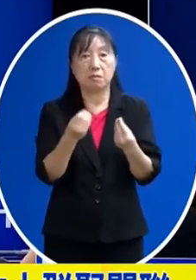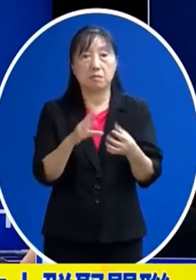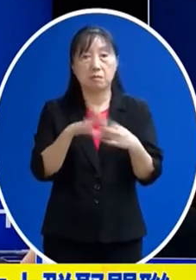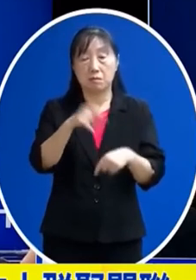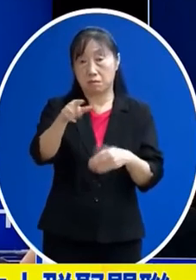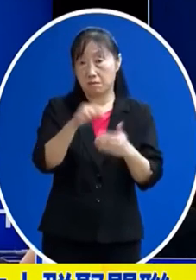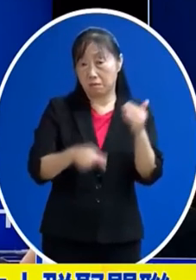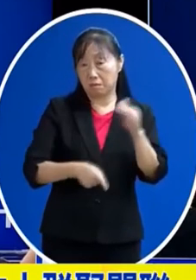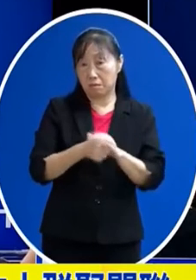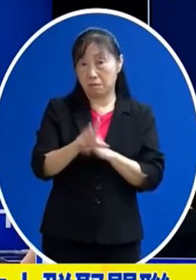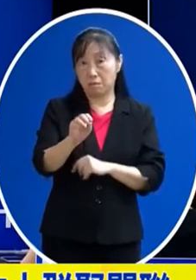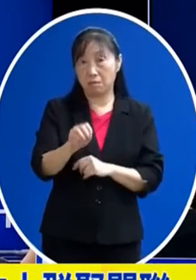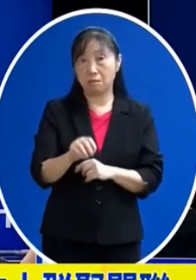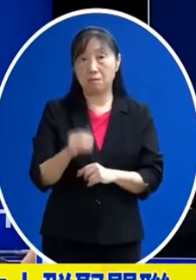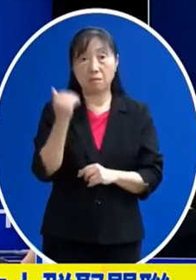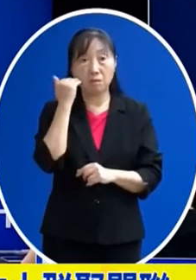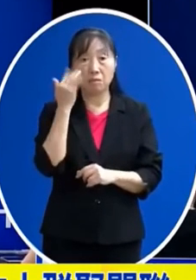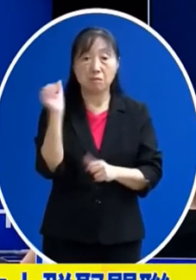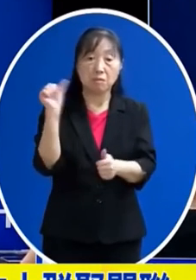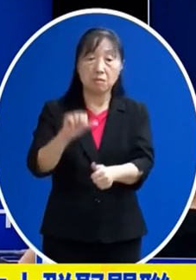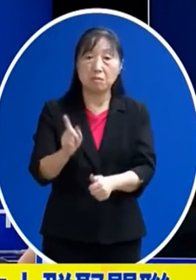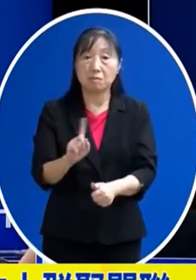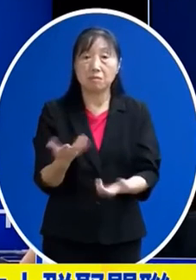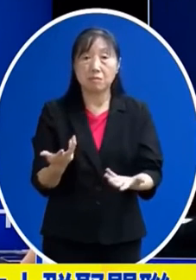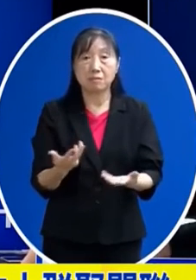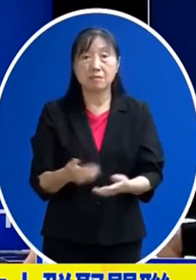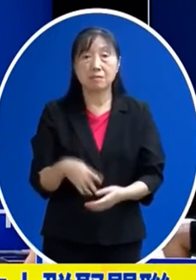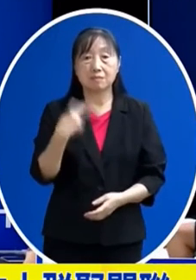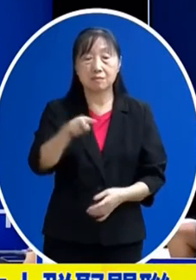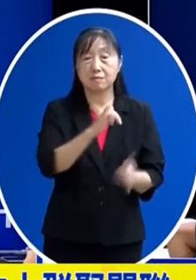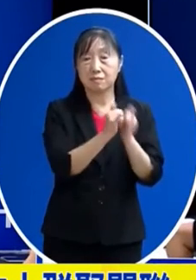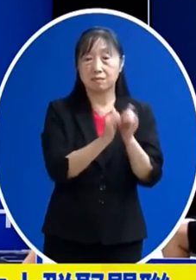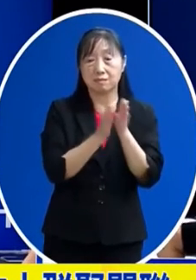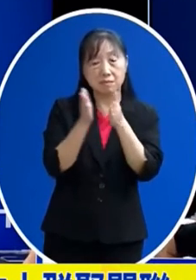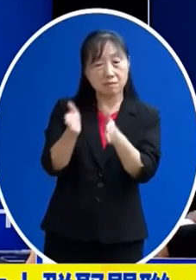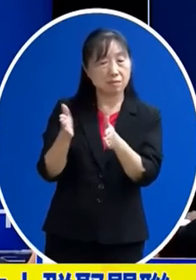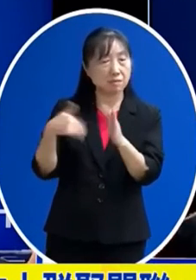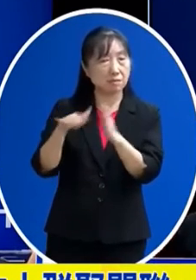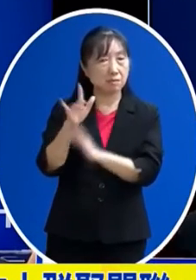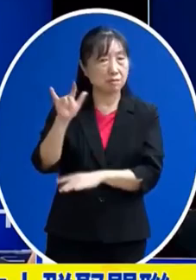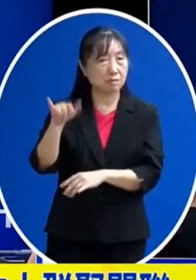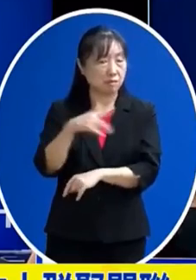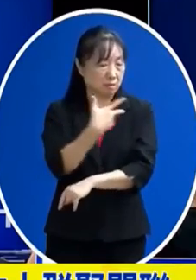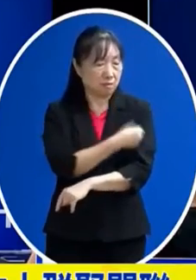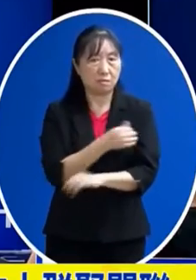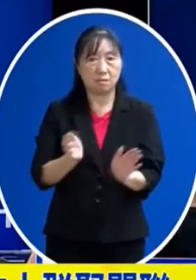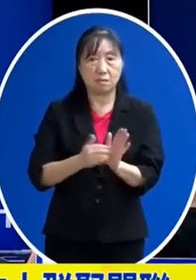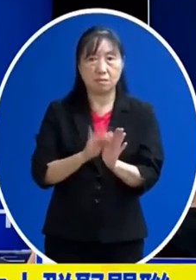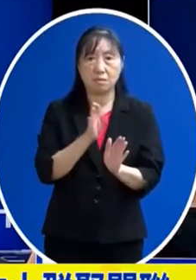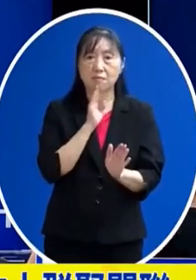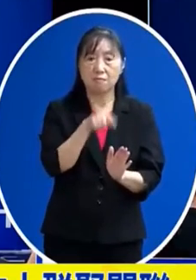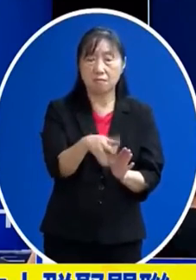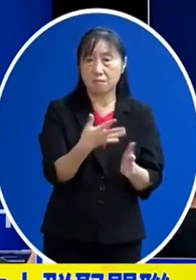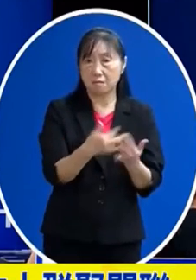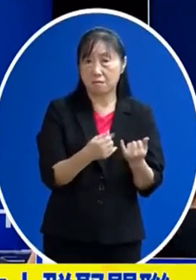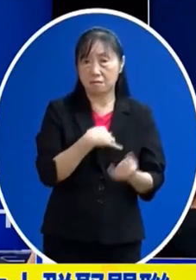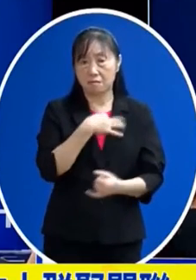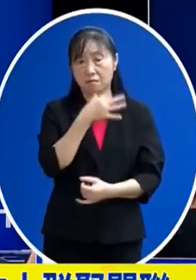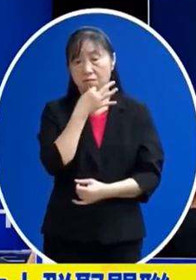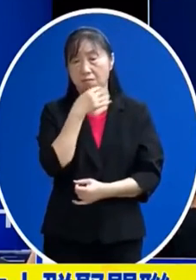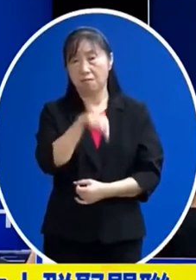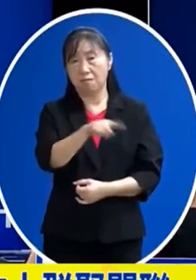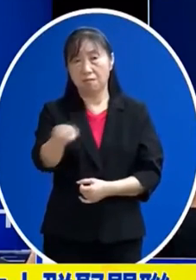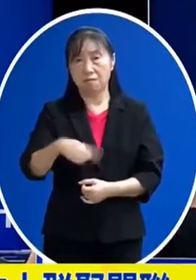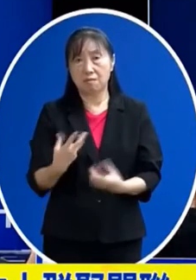没有违反防疫规定？如果有，会如何的开罚？那民众也质疑说，就算学校老师都打过疫苗，孩子们这样还是有防疫的风